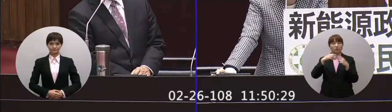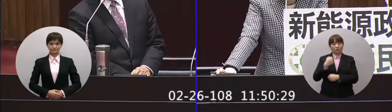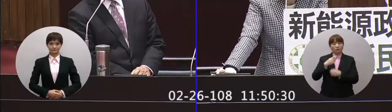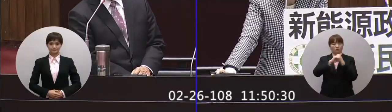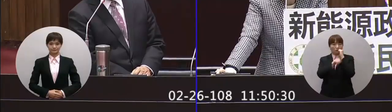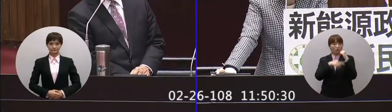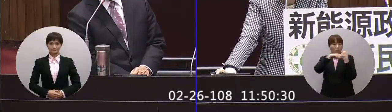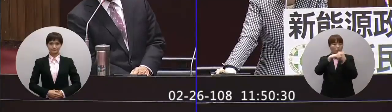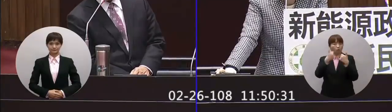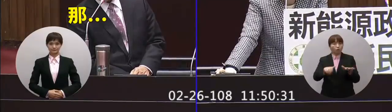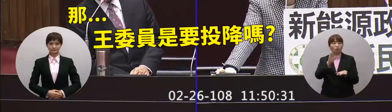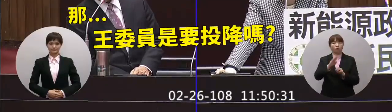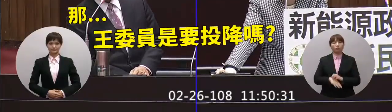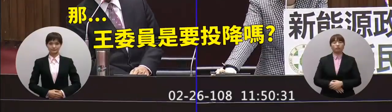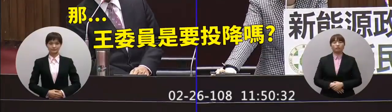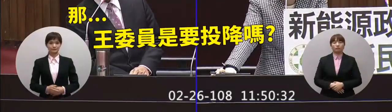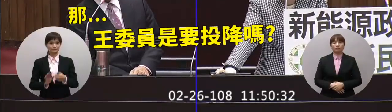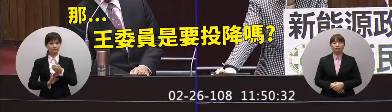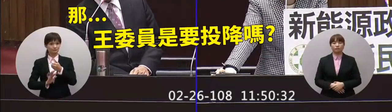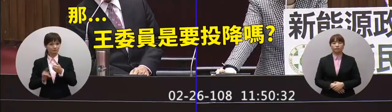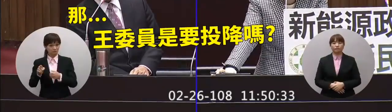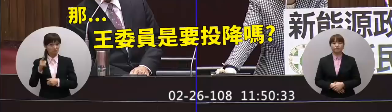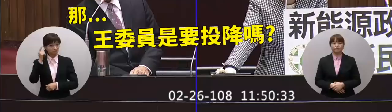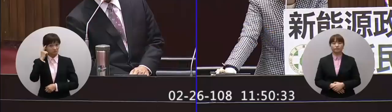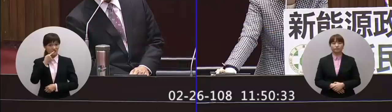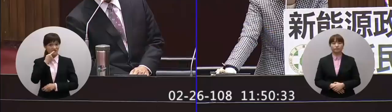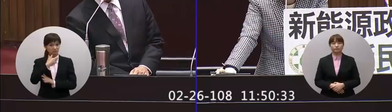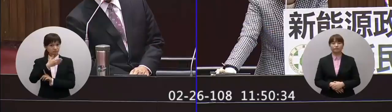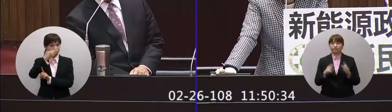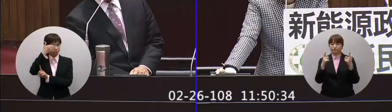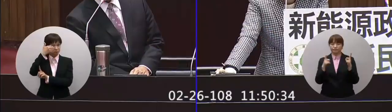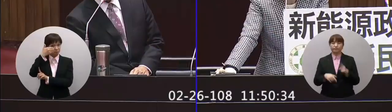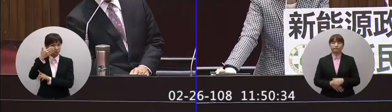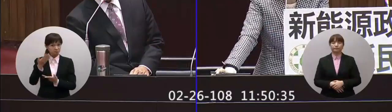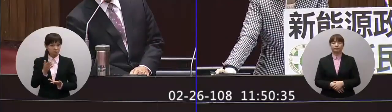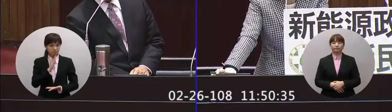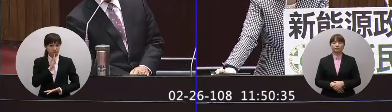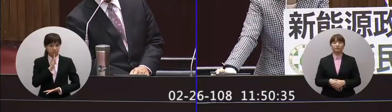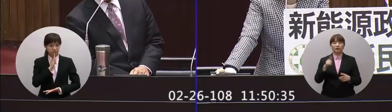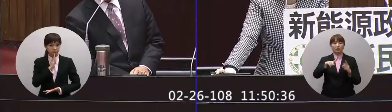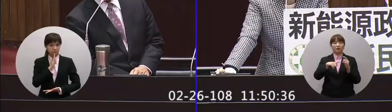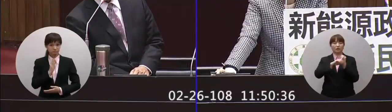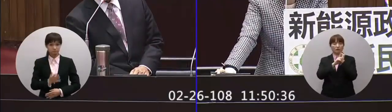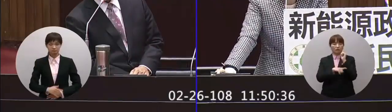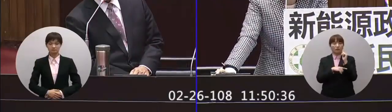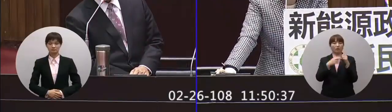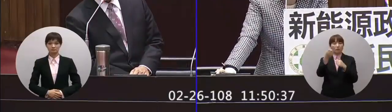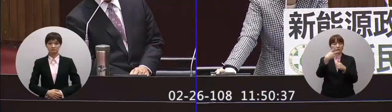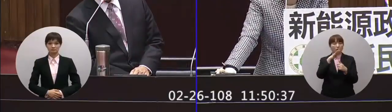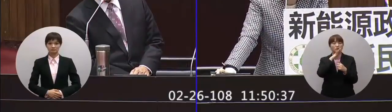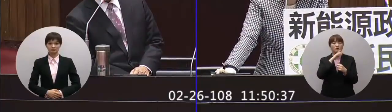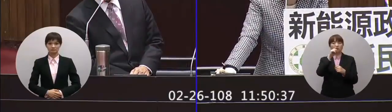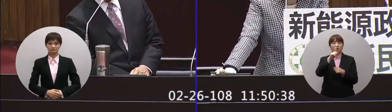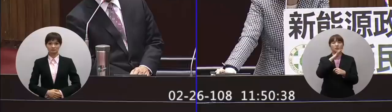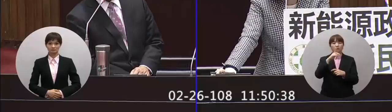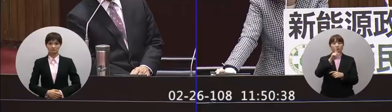过吗？ 那王委员是要投降吗？ 不是，《孙子兵法》告诉大家，就是上兵